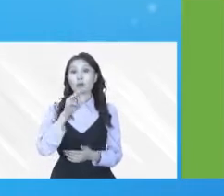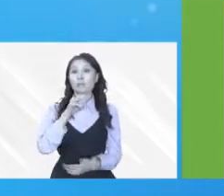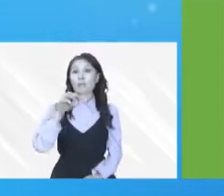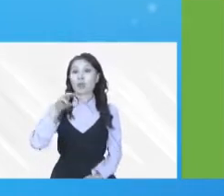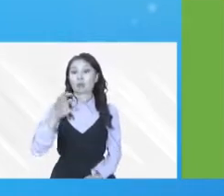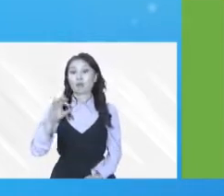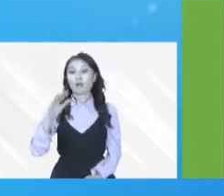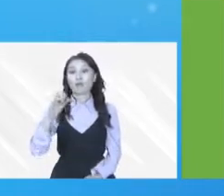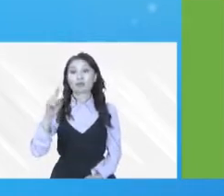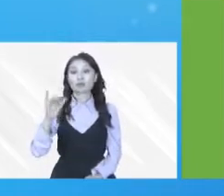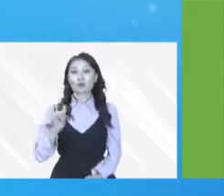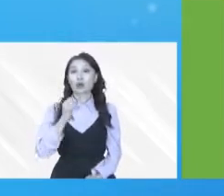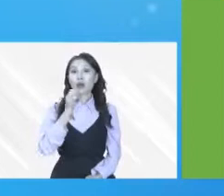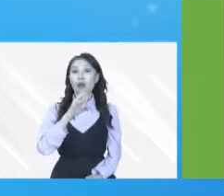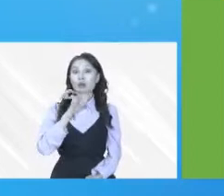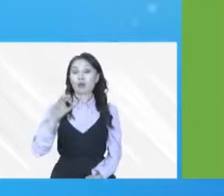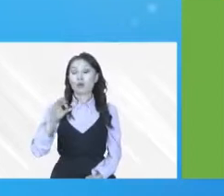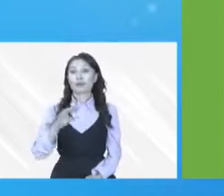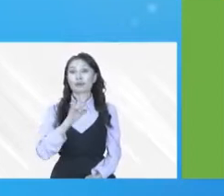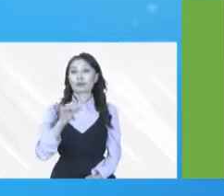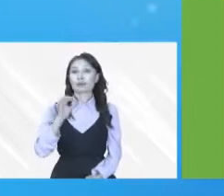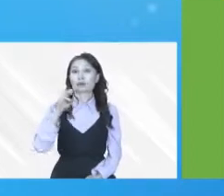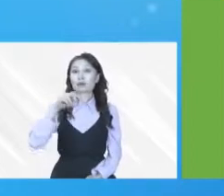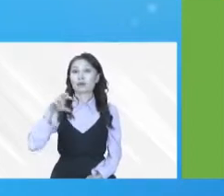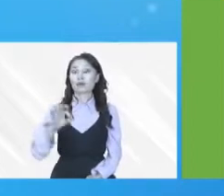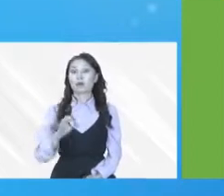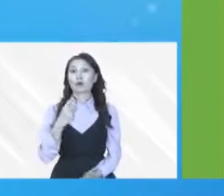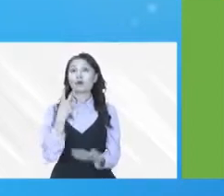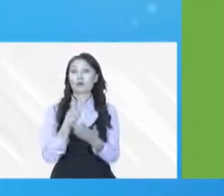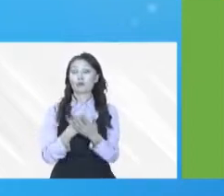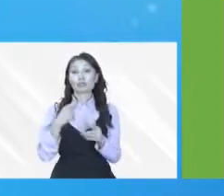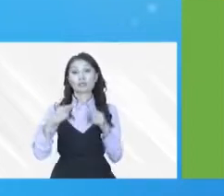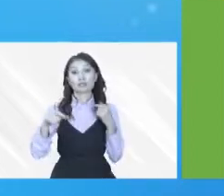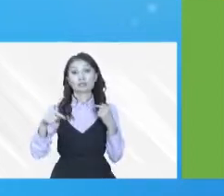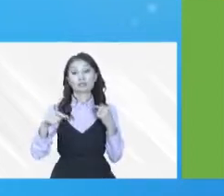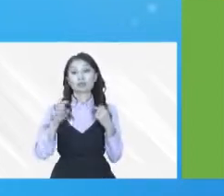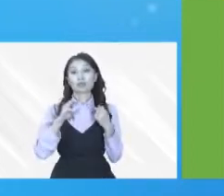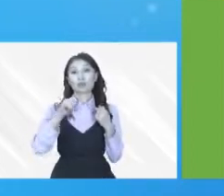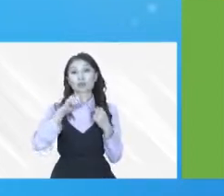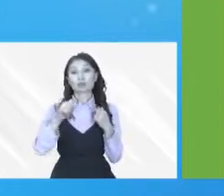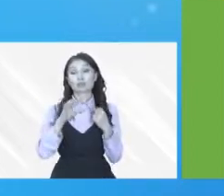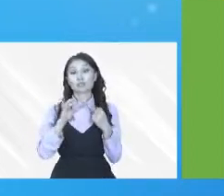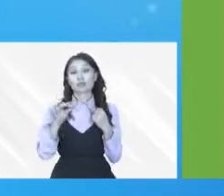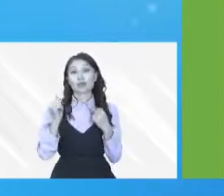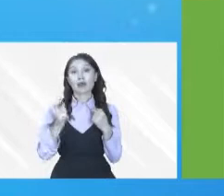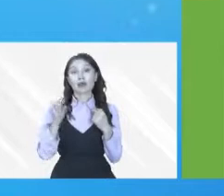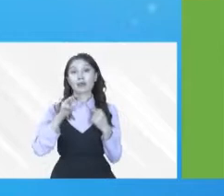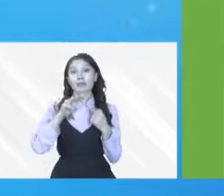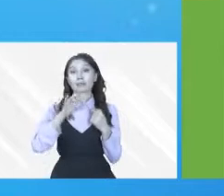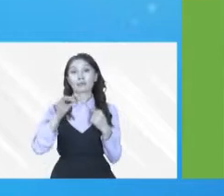метафазу, анафазу, телофазу. Увидели различия митоза и